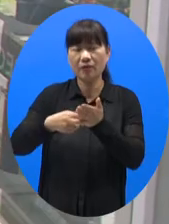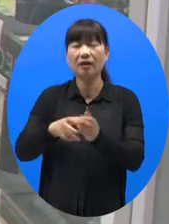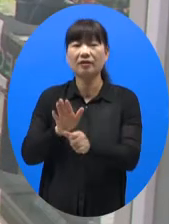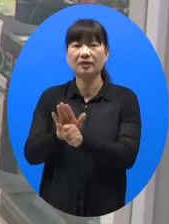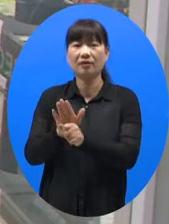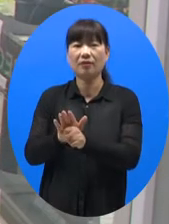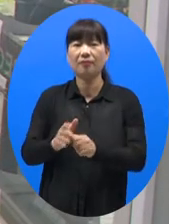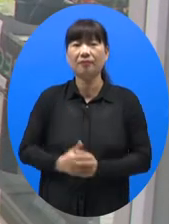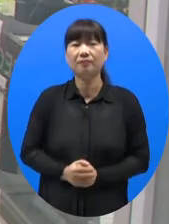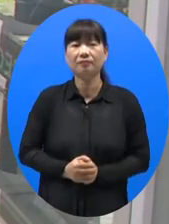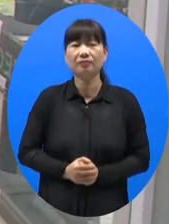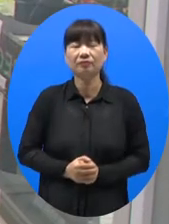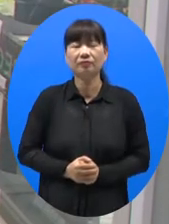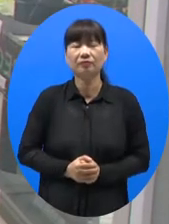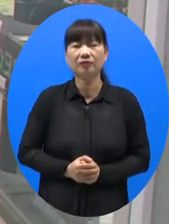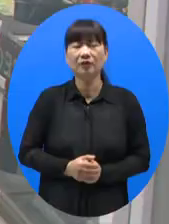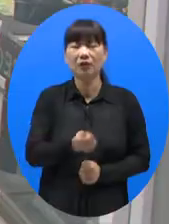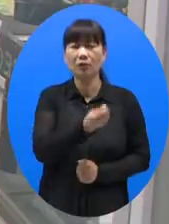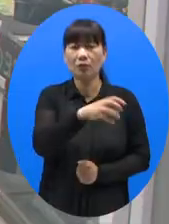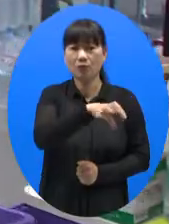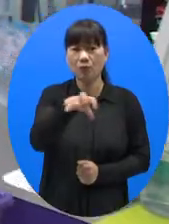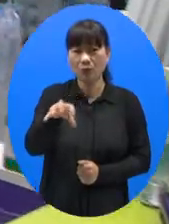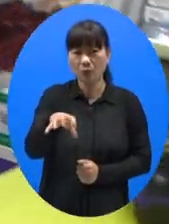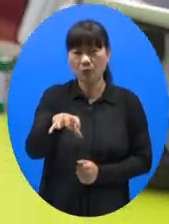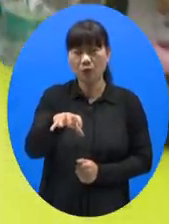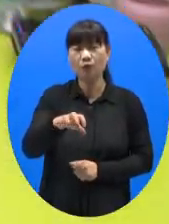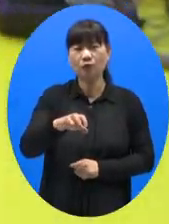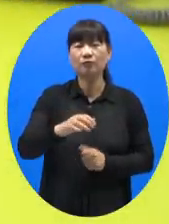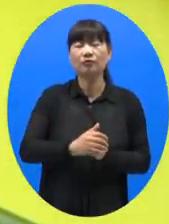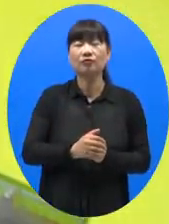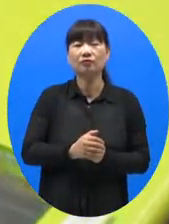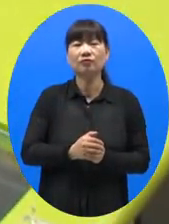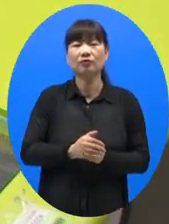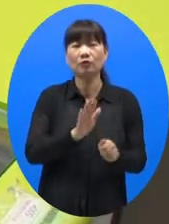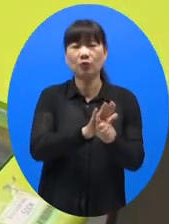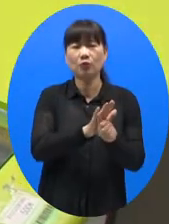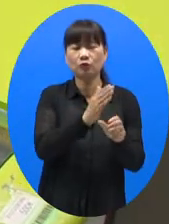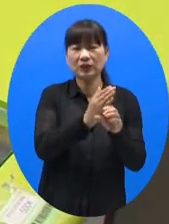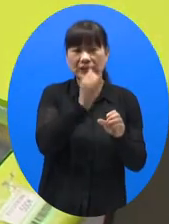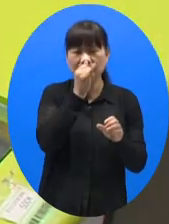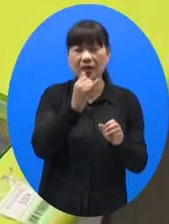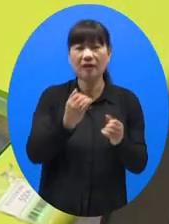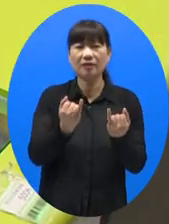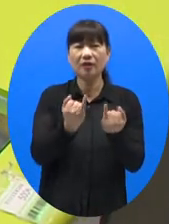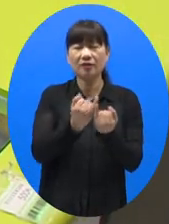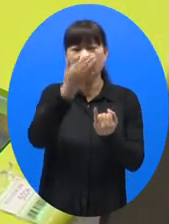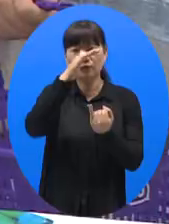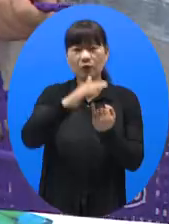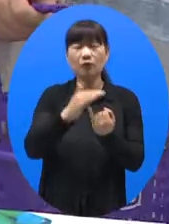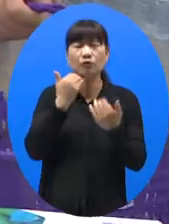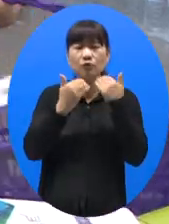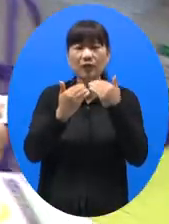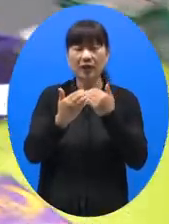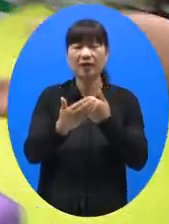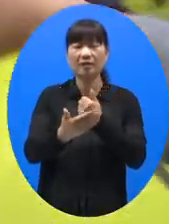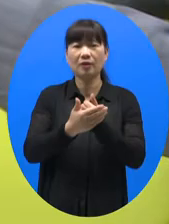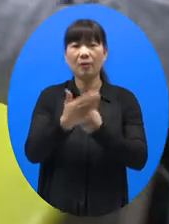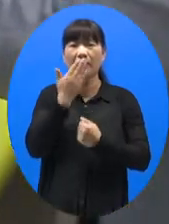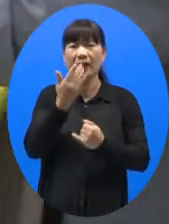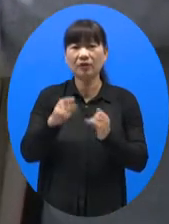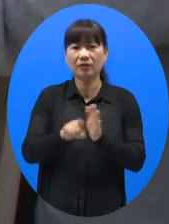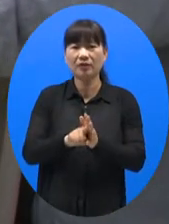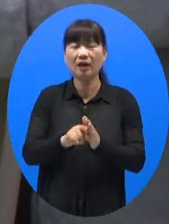지원하고 현재는 몇몇 시군에서 시행하고 있는데 여성 청소년 누구나 지원받게 민선 8기 내